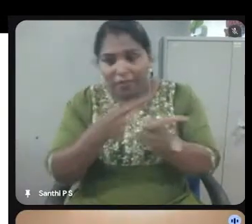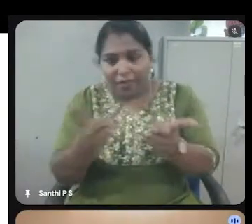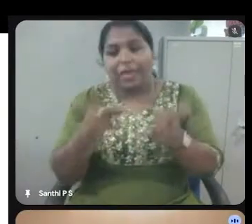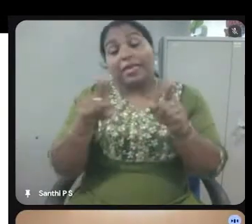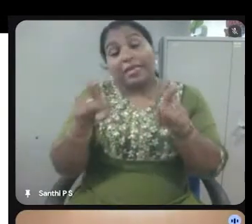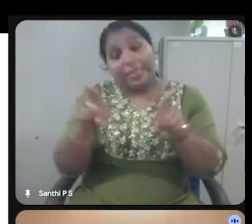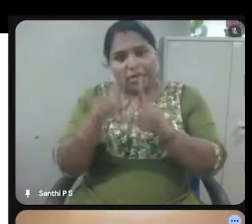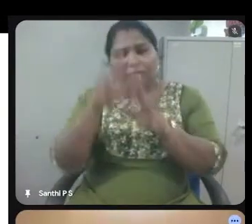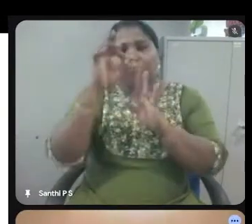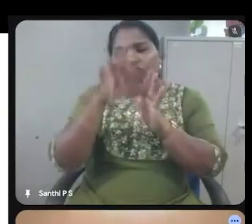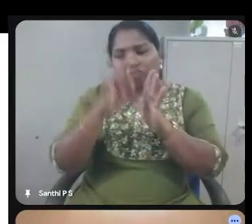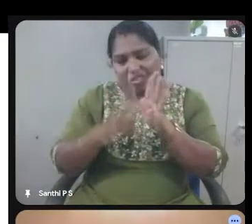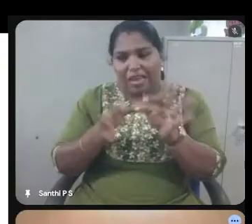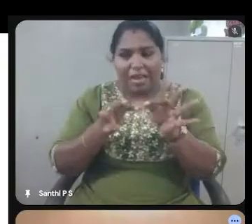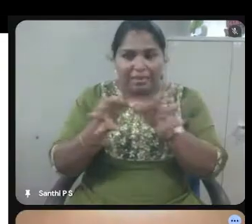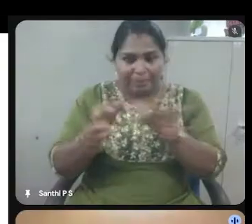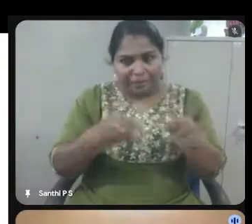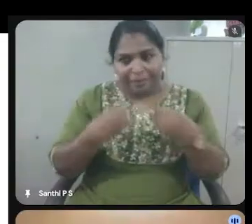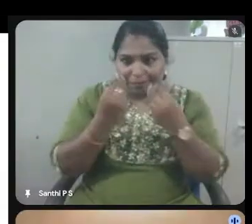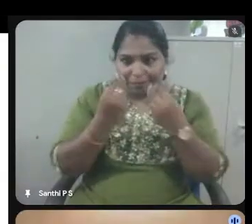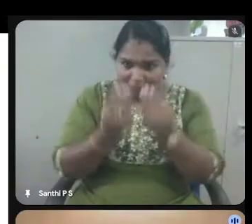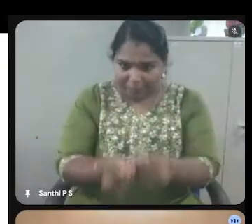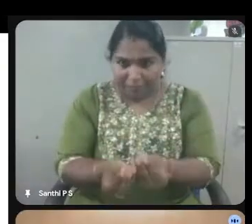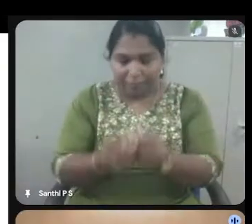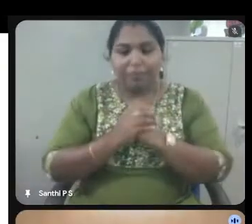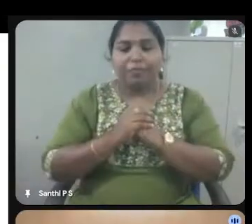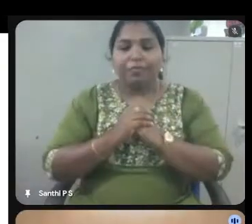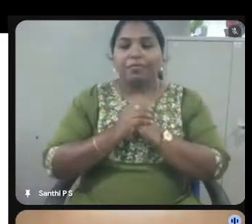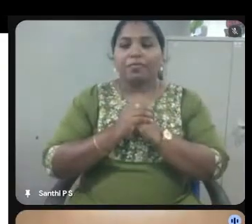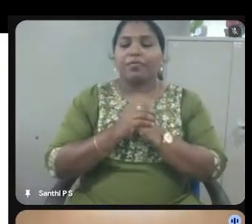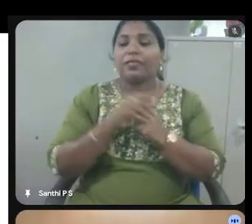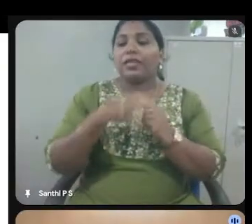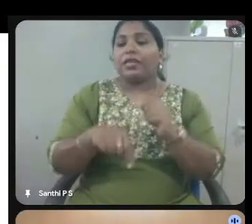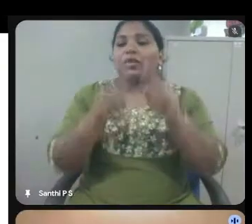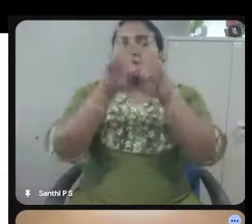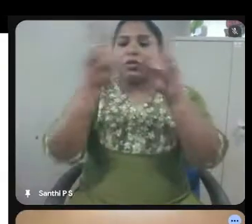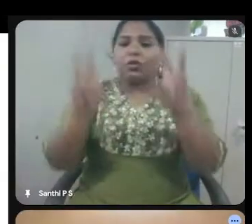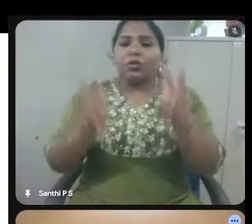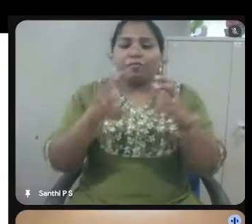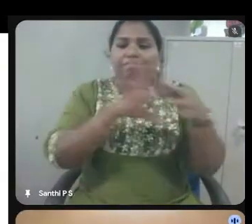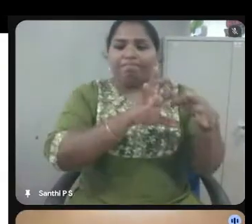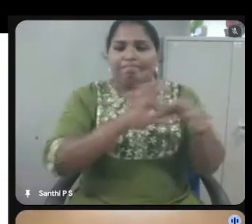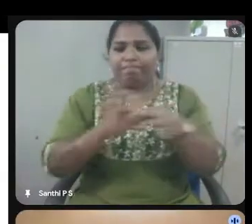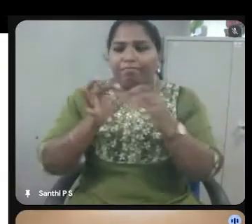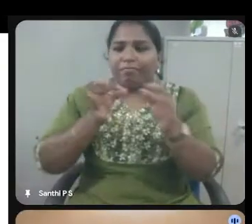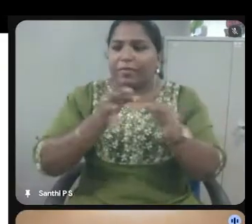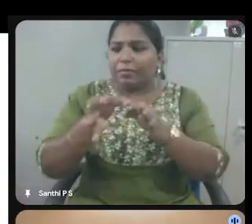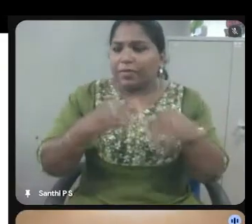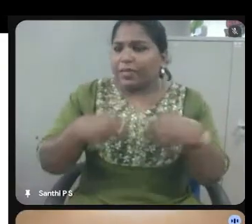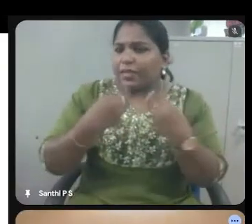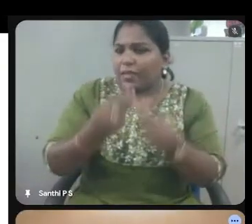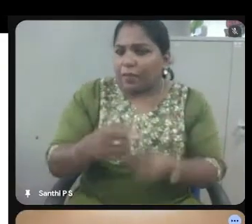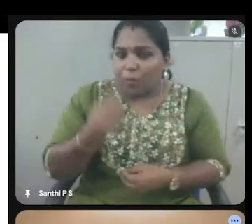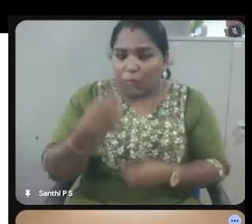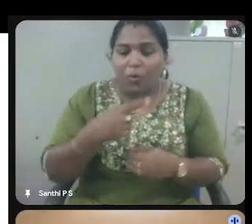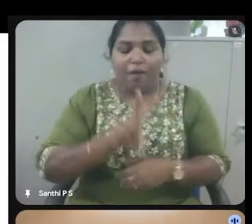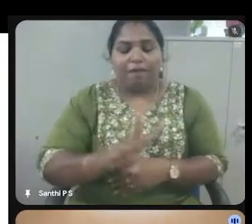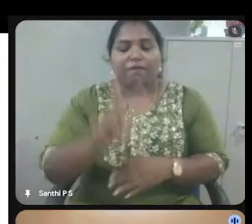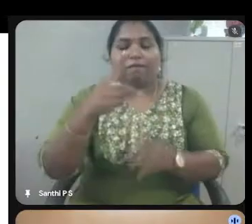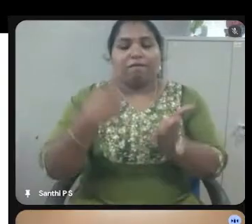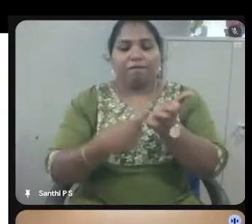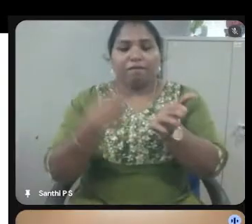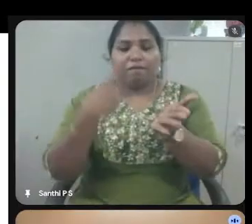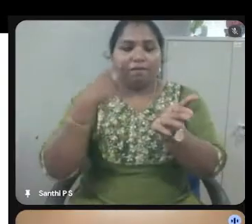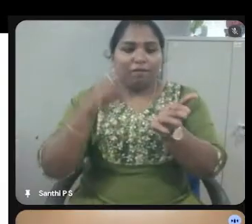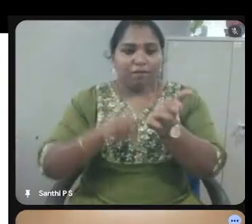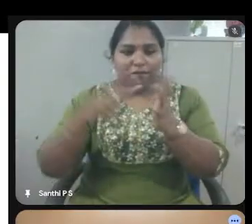കൂടുതൽ മനസ്സിലാക്കാം. ഈ വിഷയത്തെ കുറിച്ച് ഇന്ന് സംസാരിക്കുന്നത് മിസ് വൃന്ദ ആർ, സ്പീച്ച്